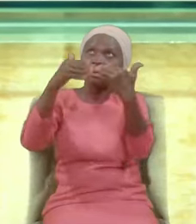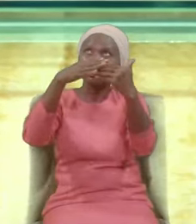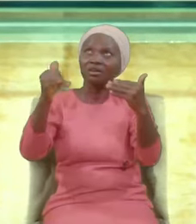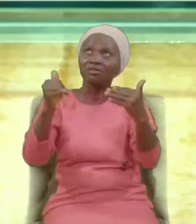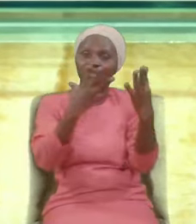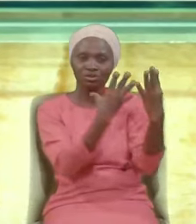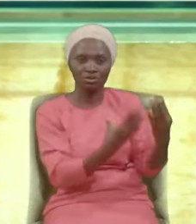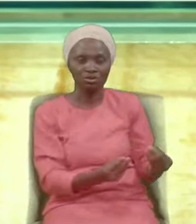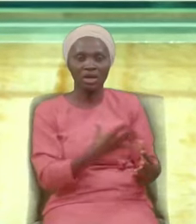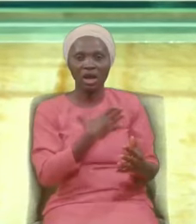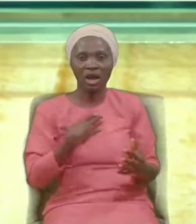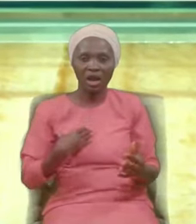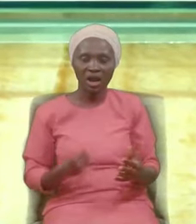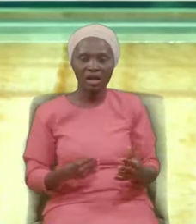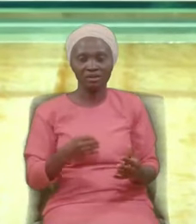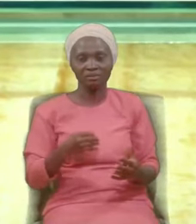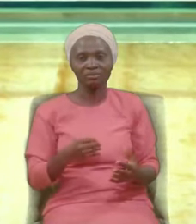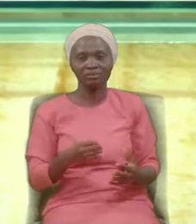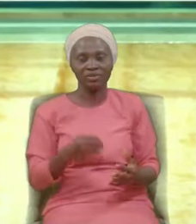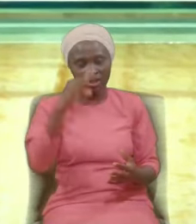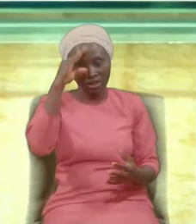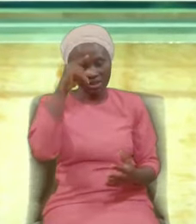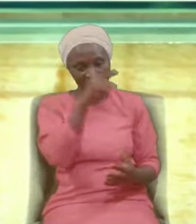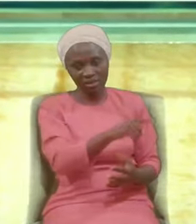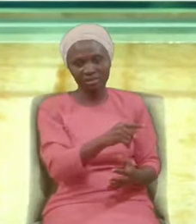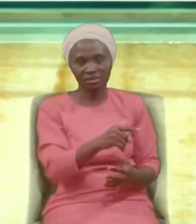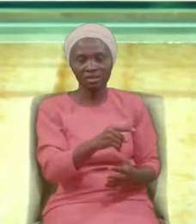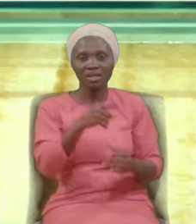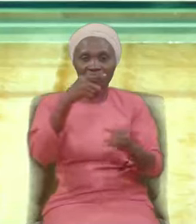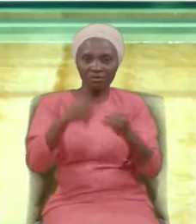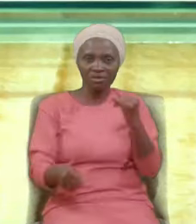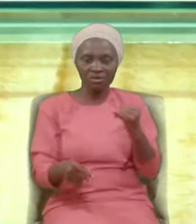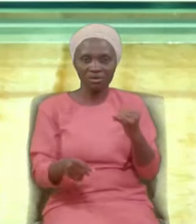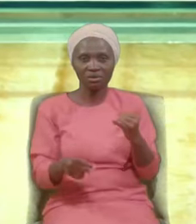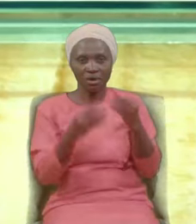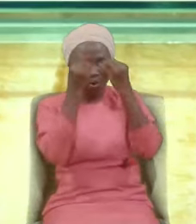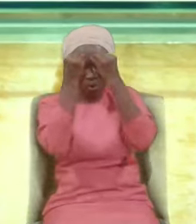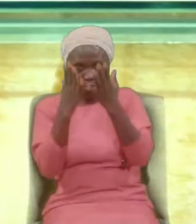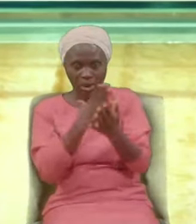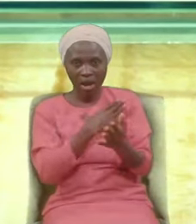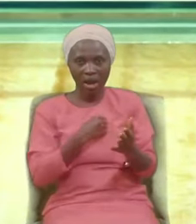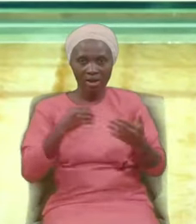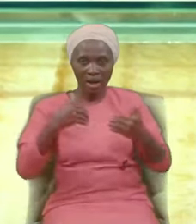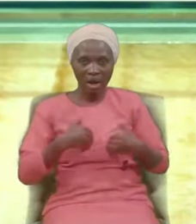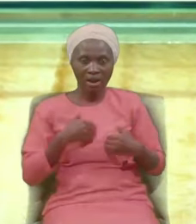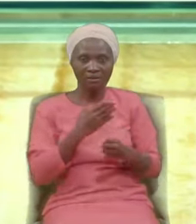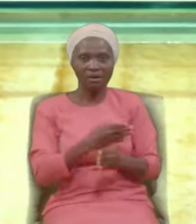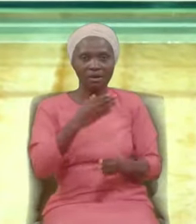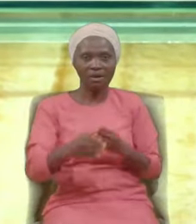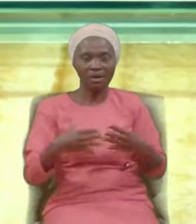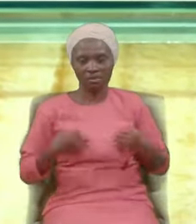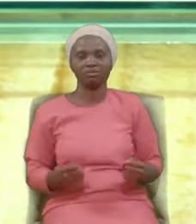sa mauvaise attitude. Et finalement, il a obéi et il avait la guérison